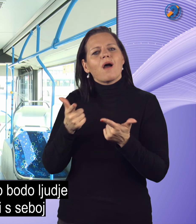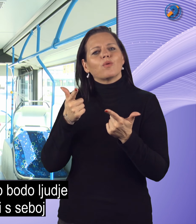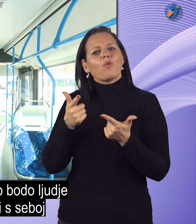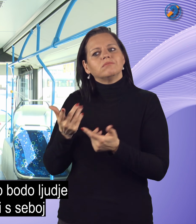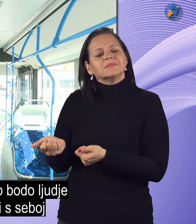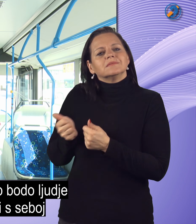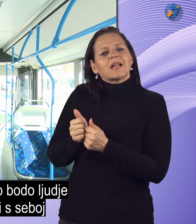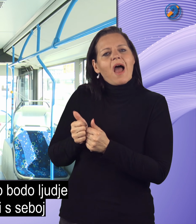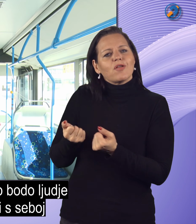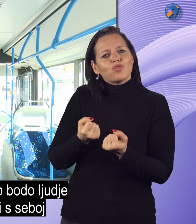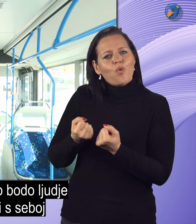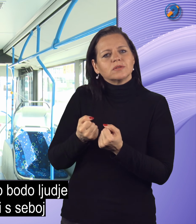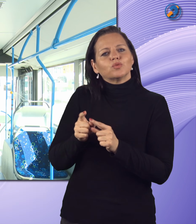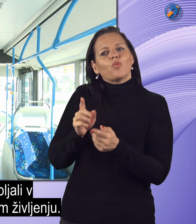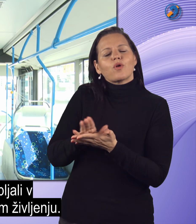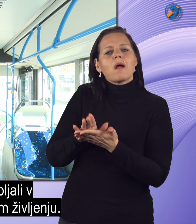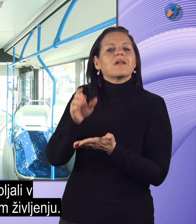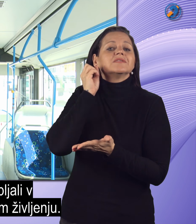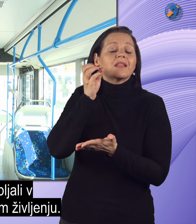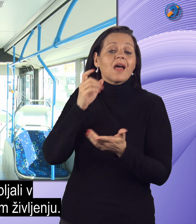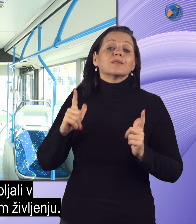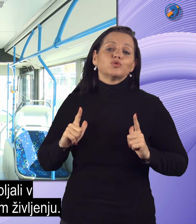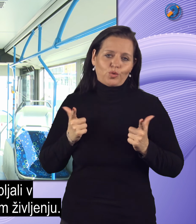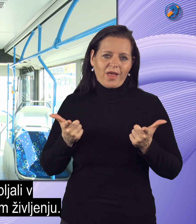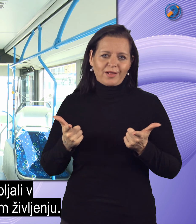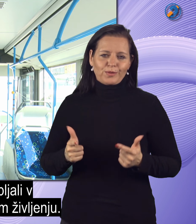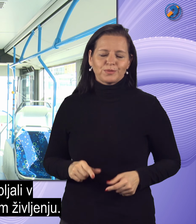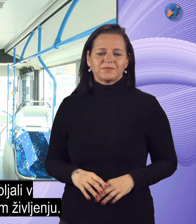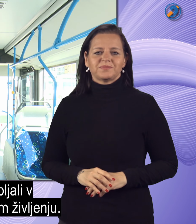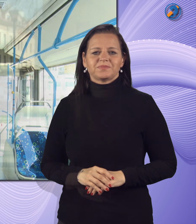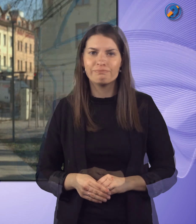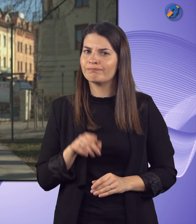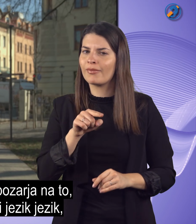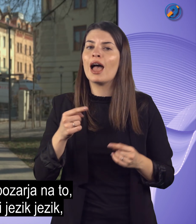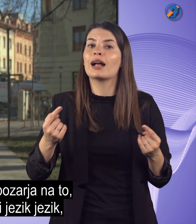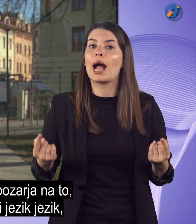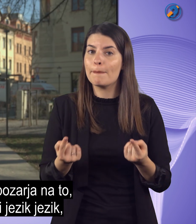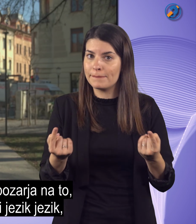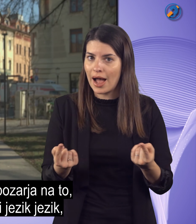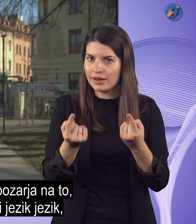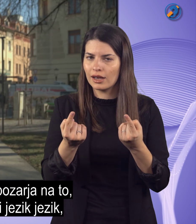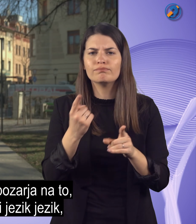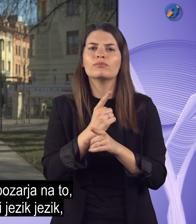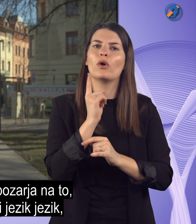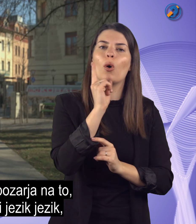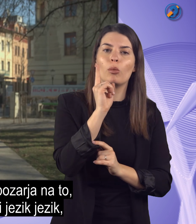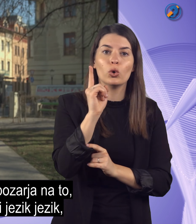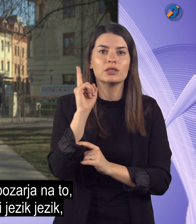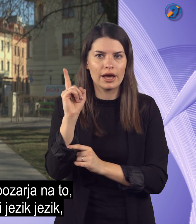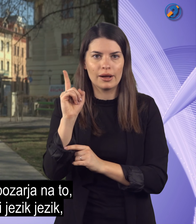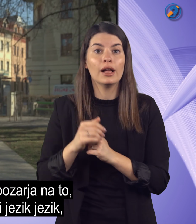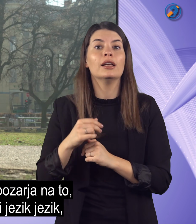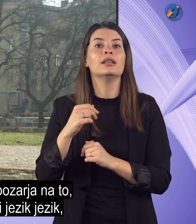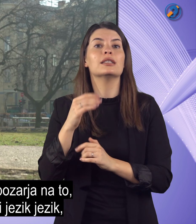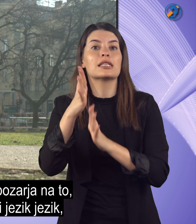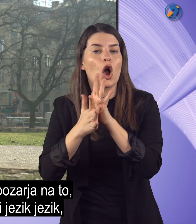nosili iz seboj in uporabljali v vsakodnevnem življenju. Ta kampanja opozarja na to,